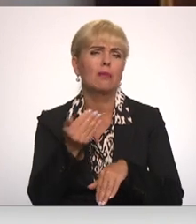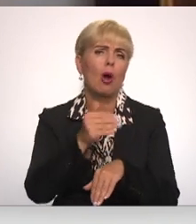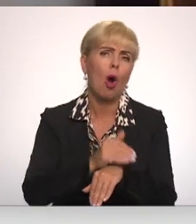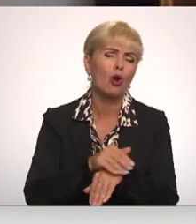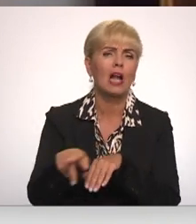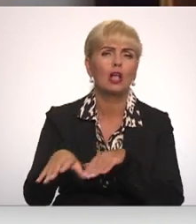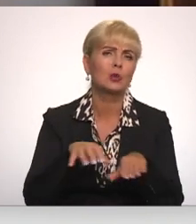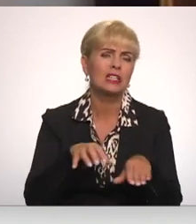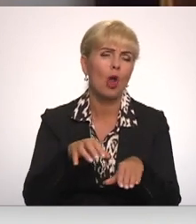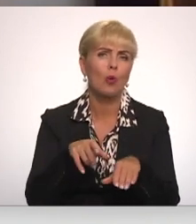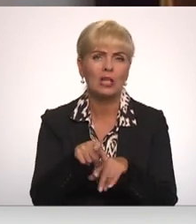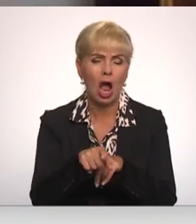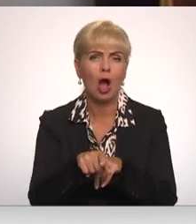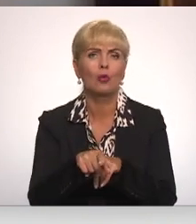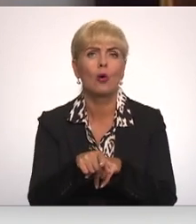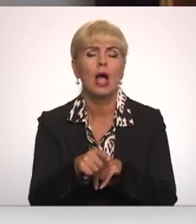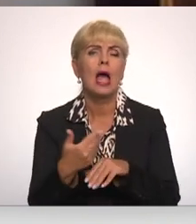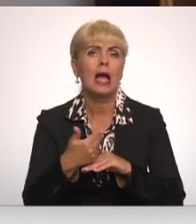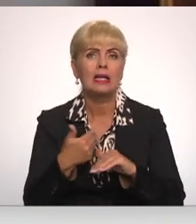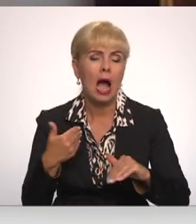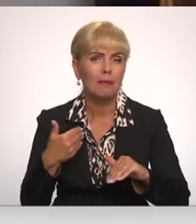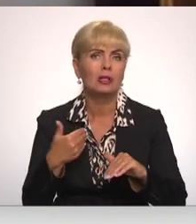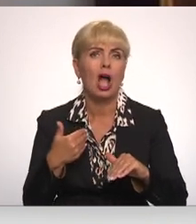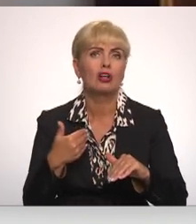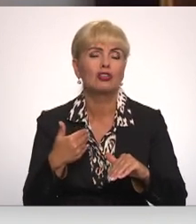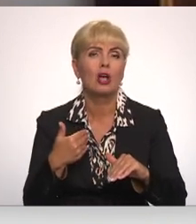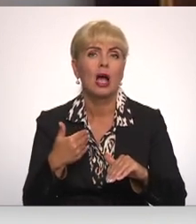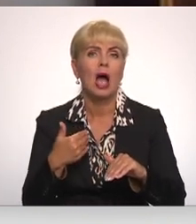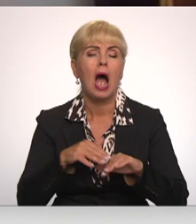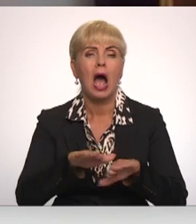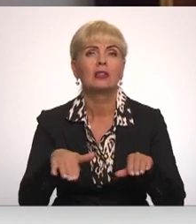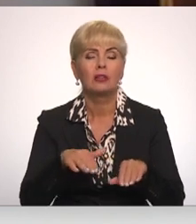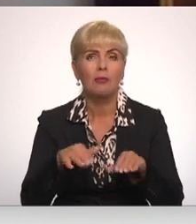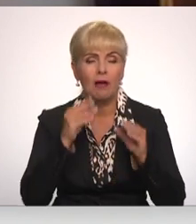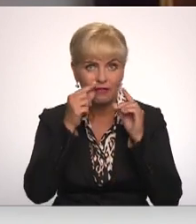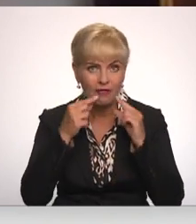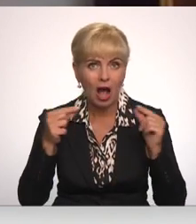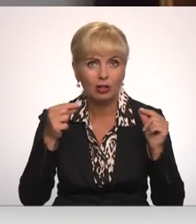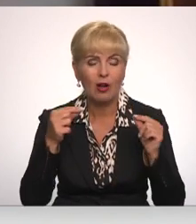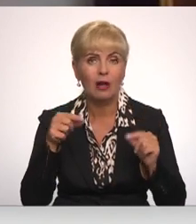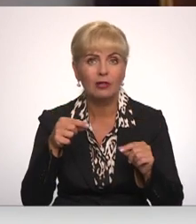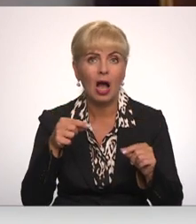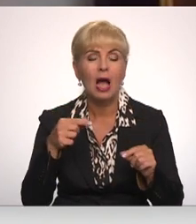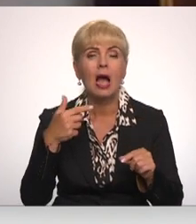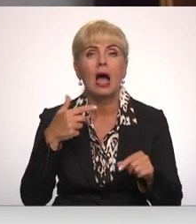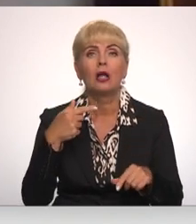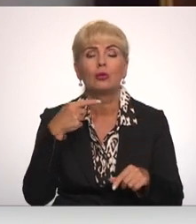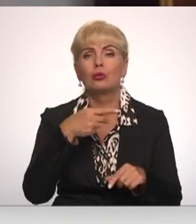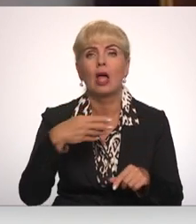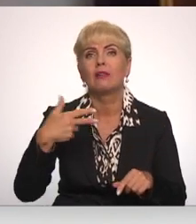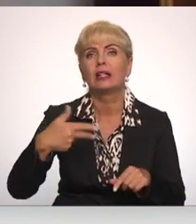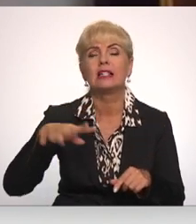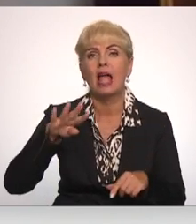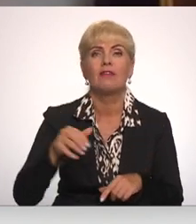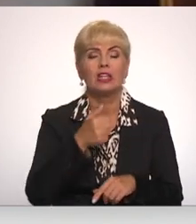tad iepriekš vis tālāk atpeldējis kāds Valzirgs 1939.